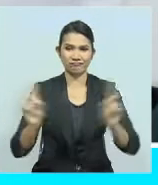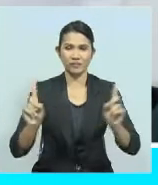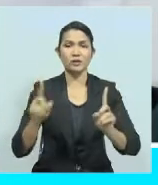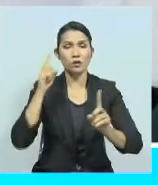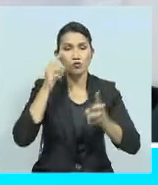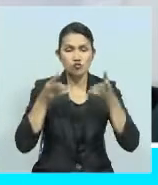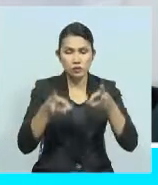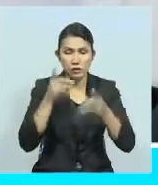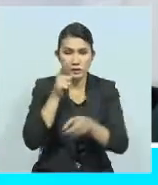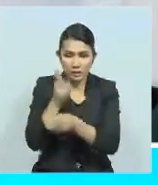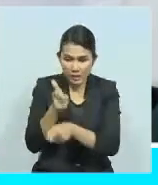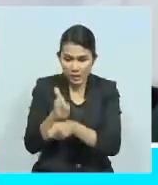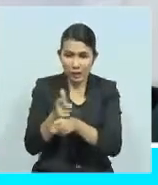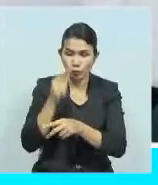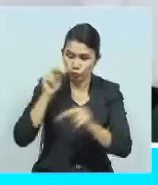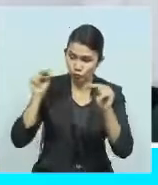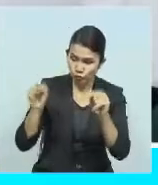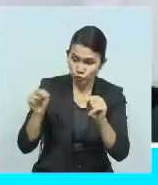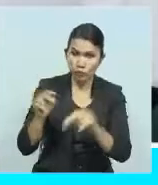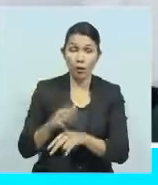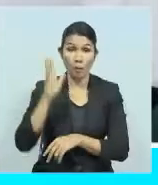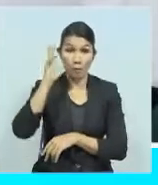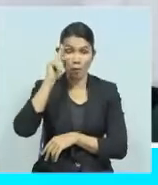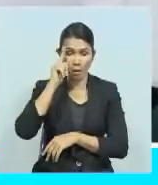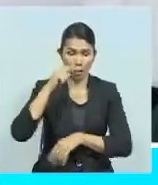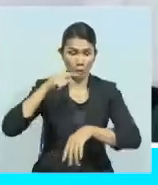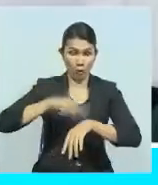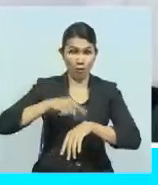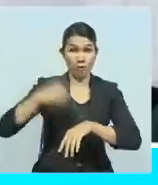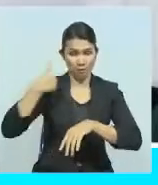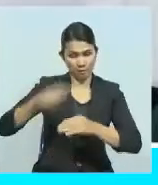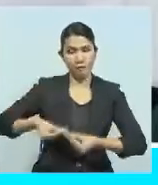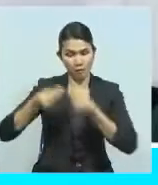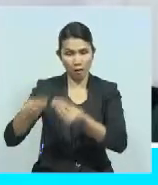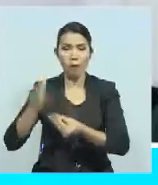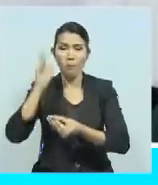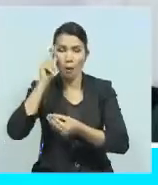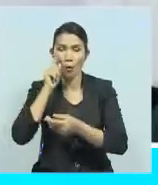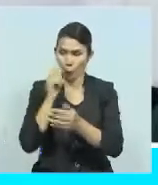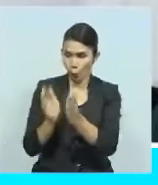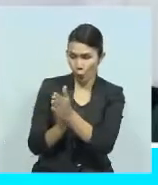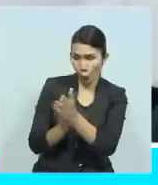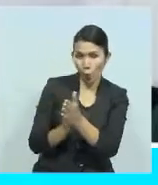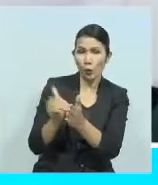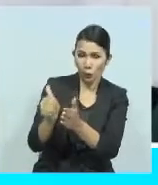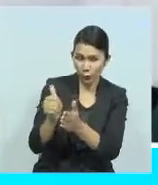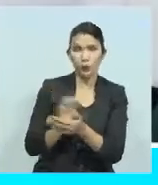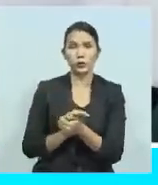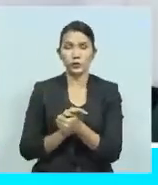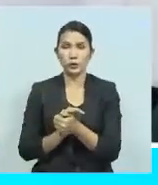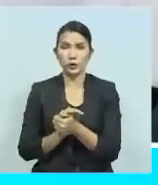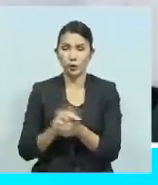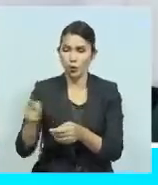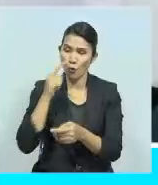เลี้ยงดูที่ได้รับการใส่ใจนะคะพ่อแม่ที่มีเวลาคุณภาพให้ทำให้ลูกรู้สึกว่าพ่อแม่ชื่นชมลูก